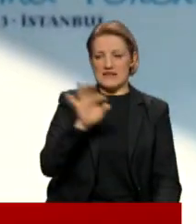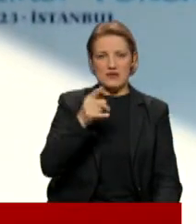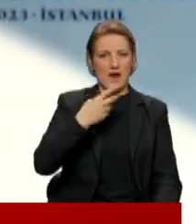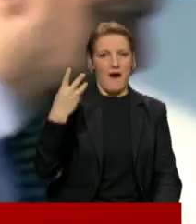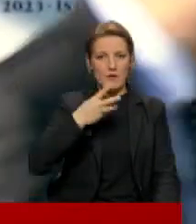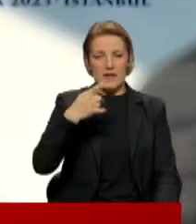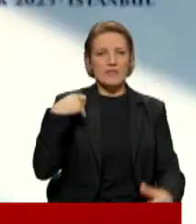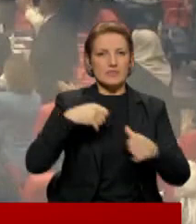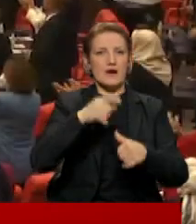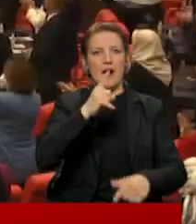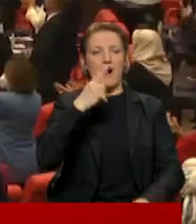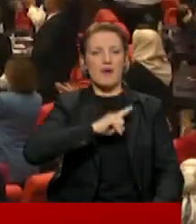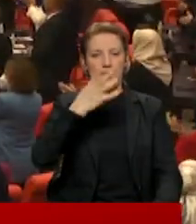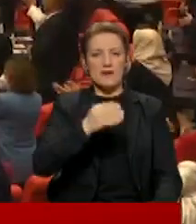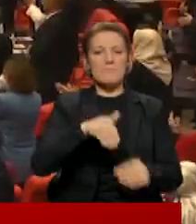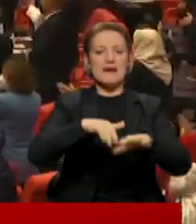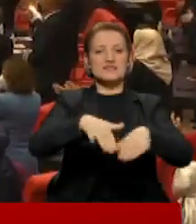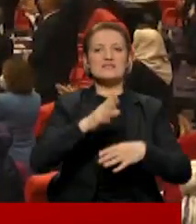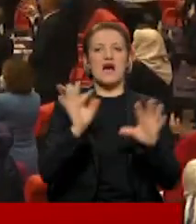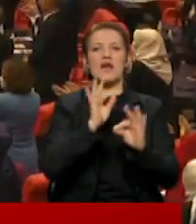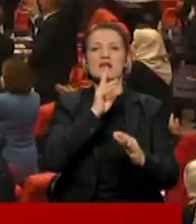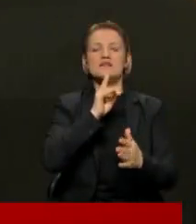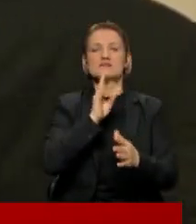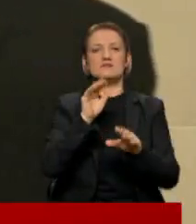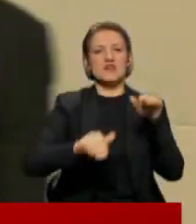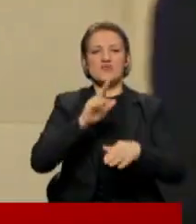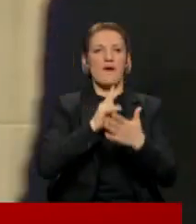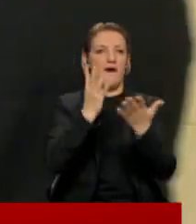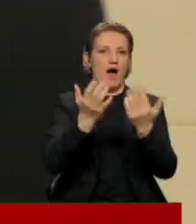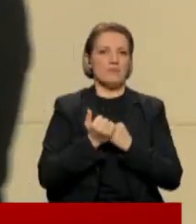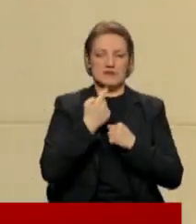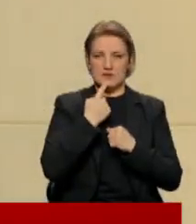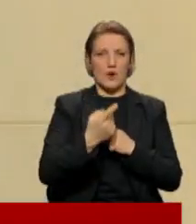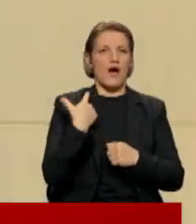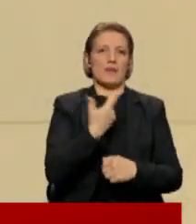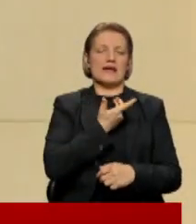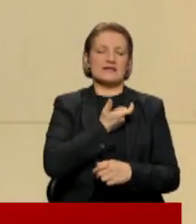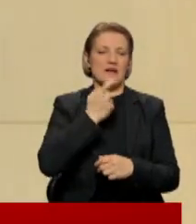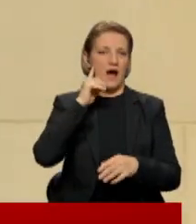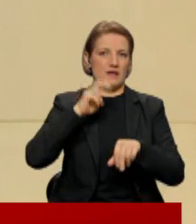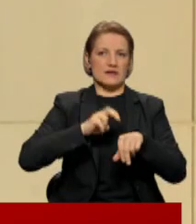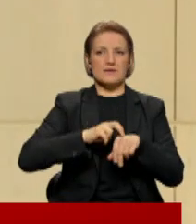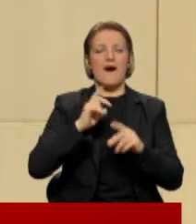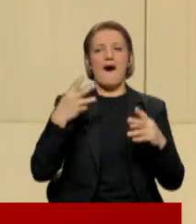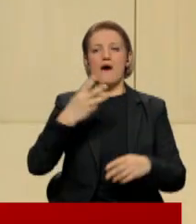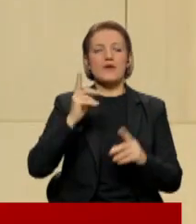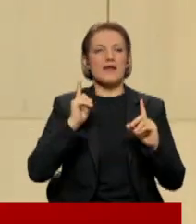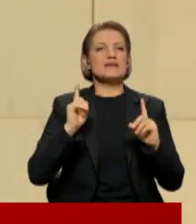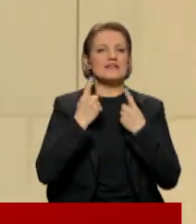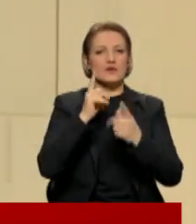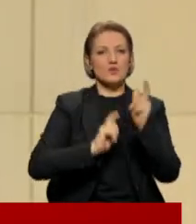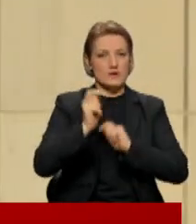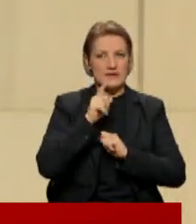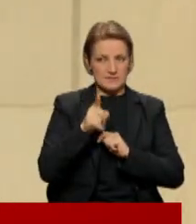aday olabilmesinin tek şartı meclisin Erken seçim kararı alması diyor anayasa hatırlatmasıyla erdoğan’ın yetkisini kullanıp Türkiye'ye erken